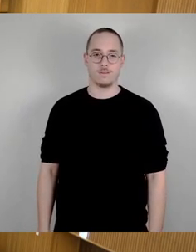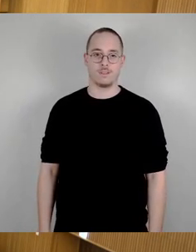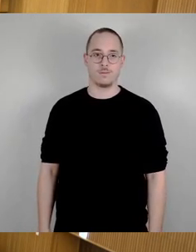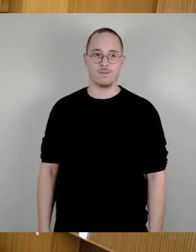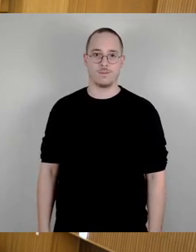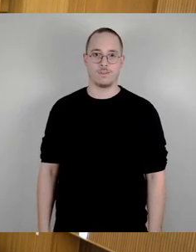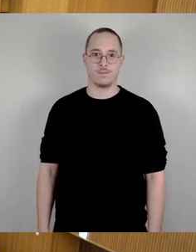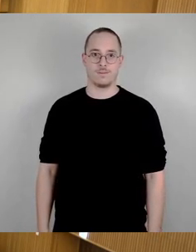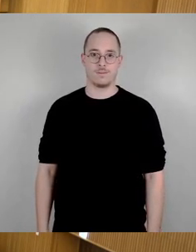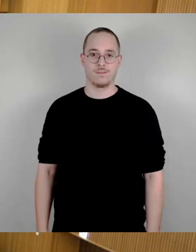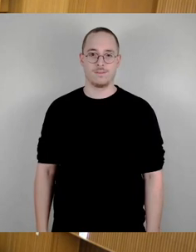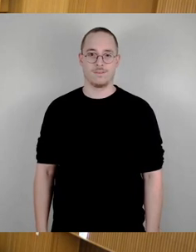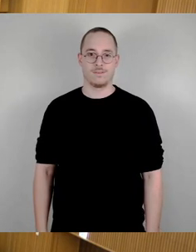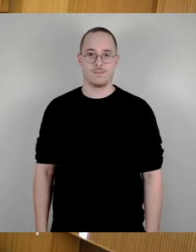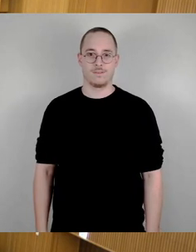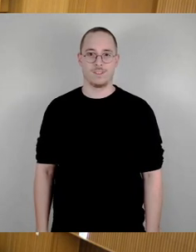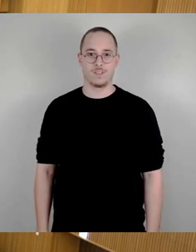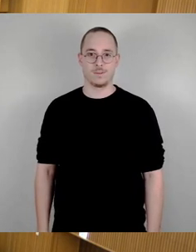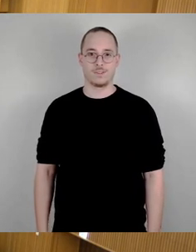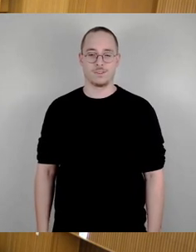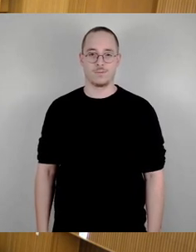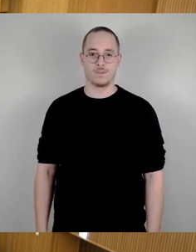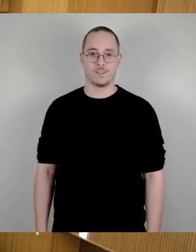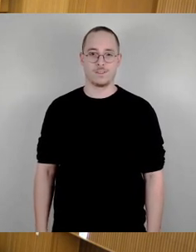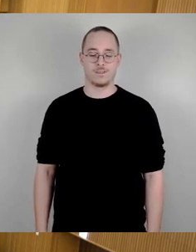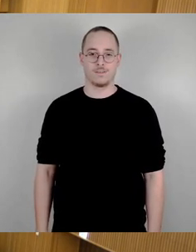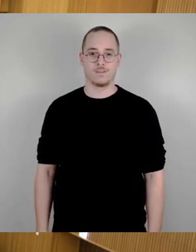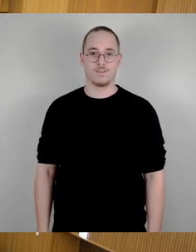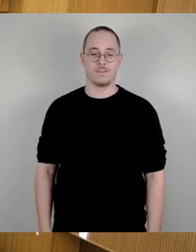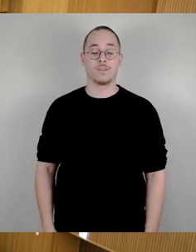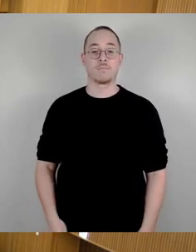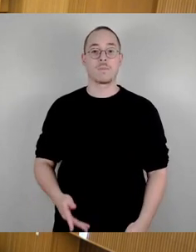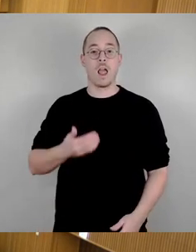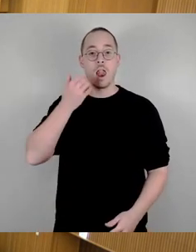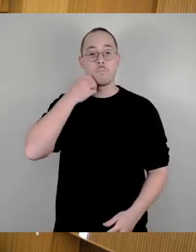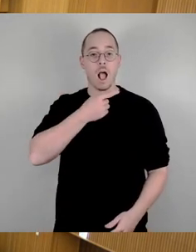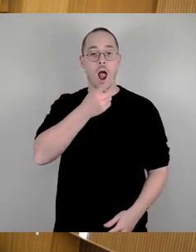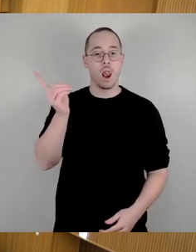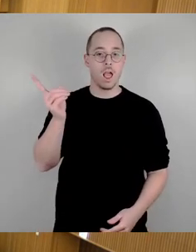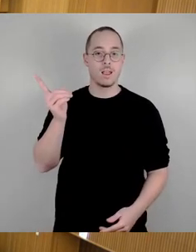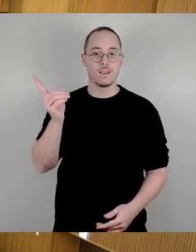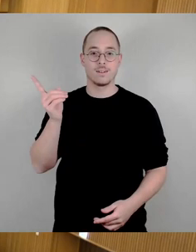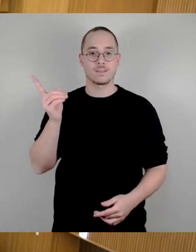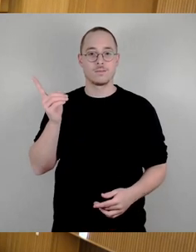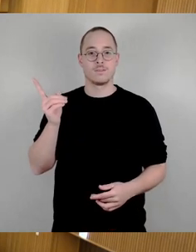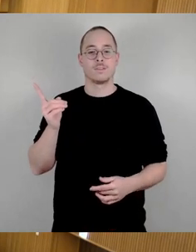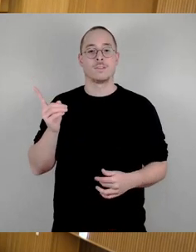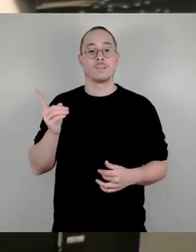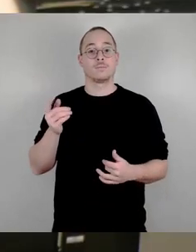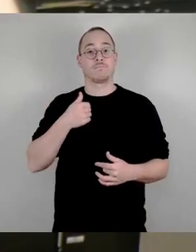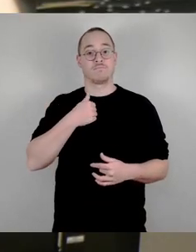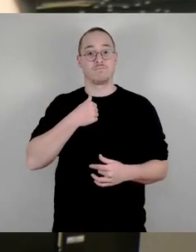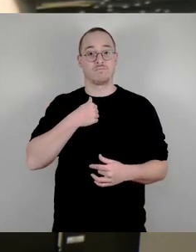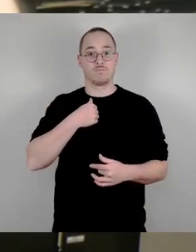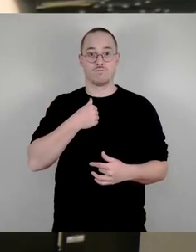Herr Oberbürgermeister, verehrte Stadträte, liebe Dresdner, der wichtigste Satz in dieser Vorlage ist im Beschlusspunkt 2 zu finden